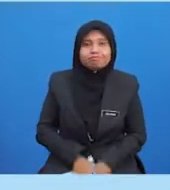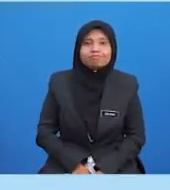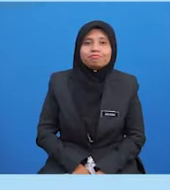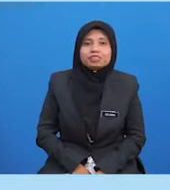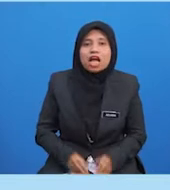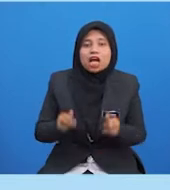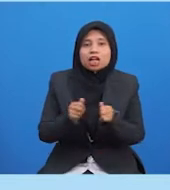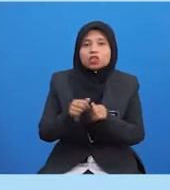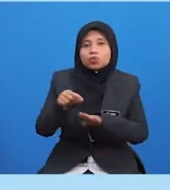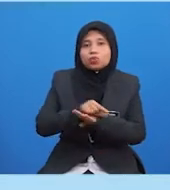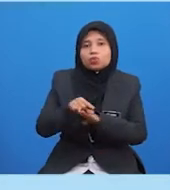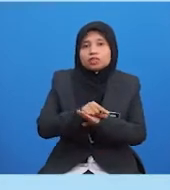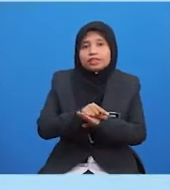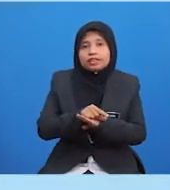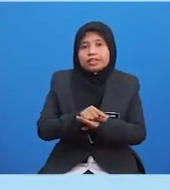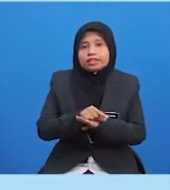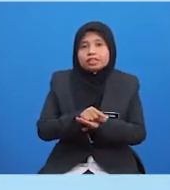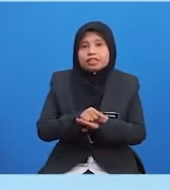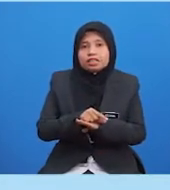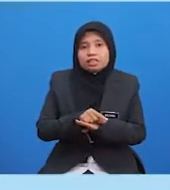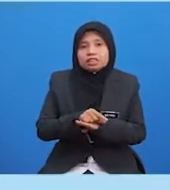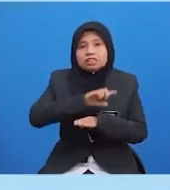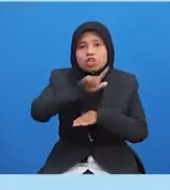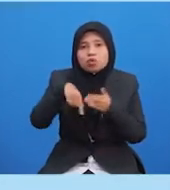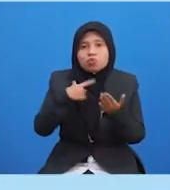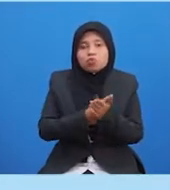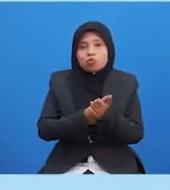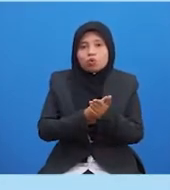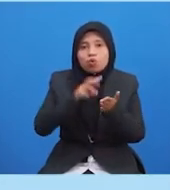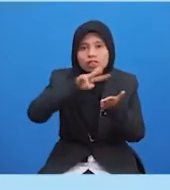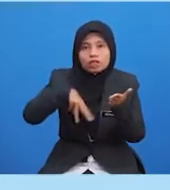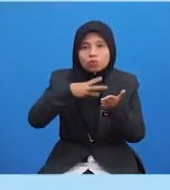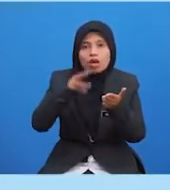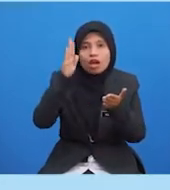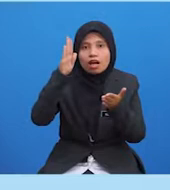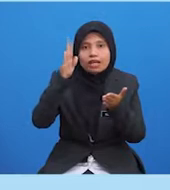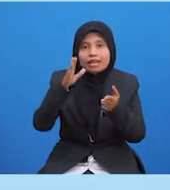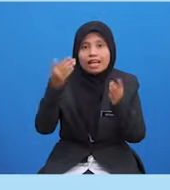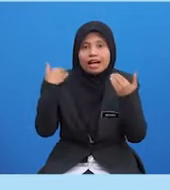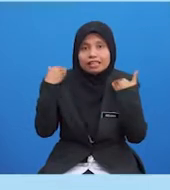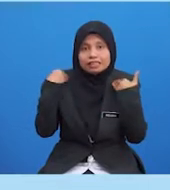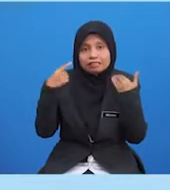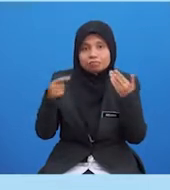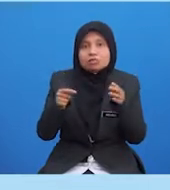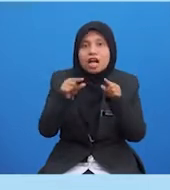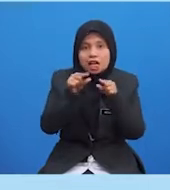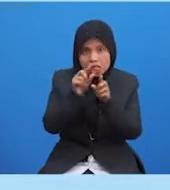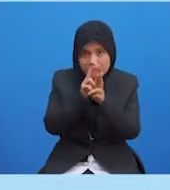Dengan menggunakan sintaks ini, seluruh table akan ditambah garisan luar atau